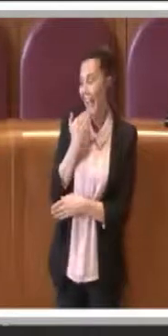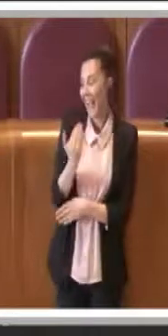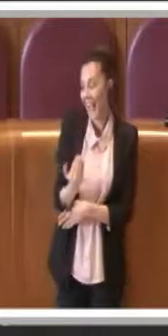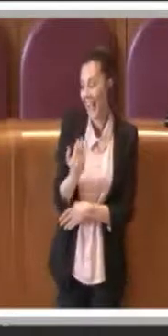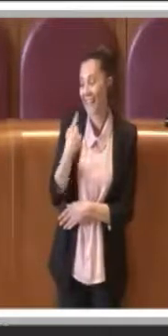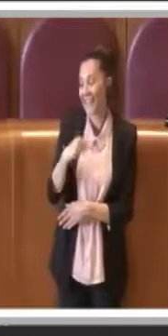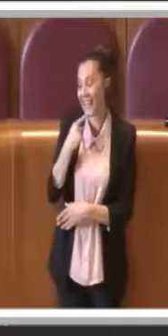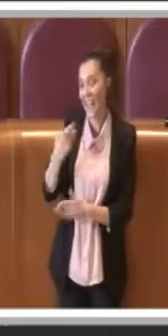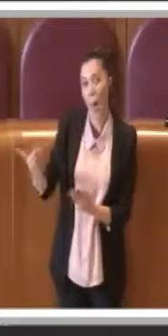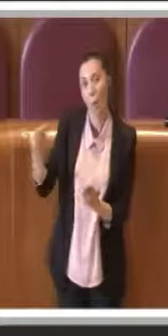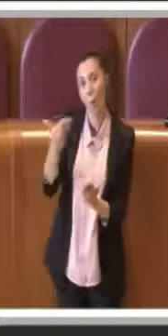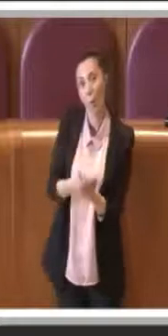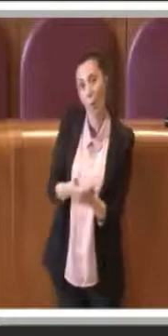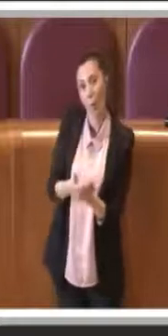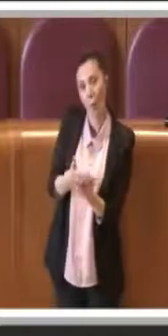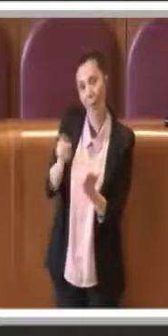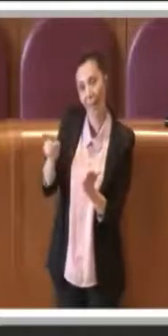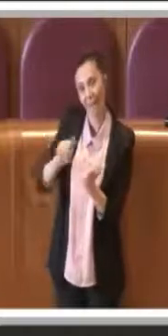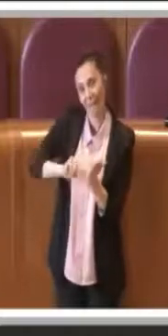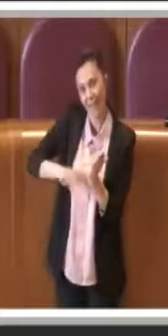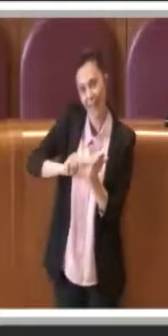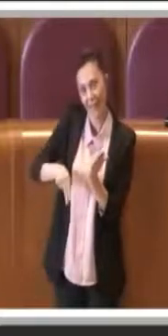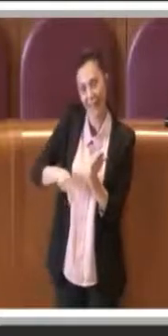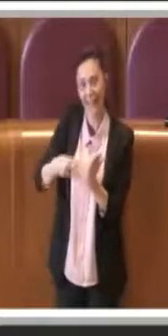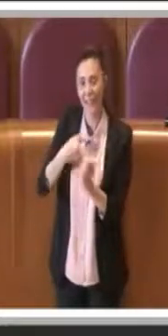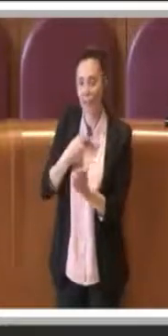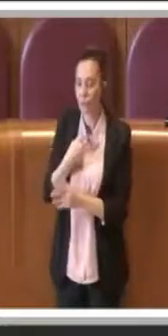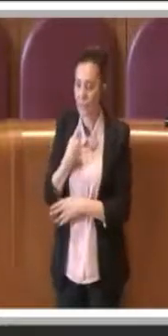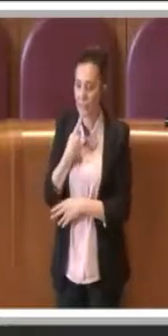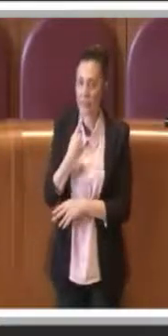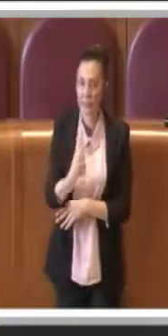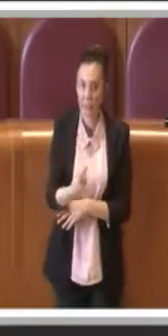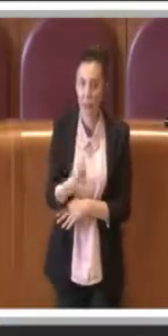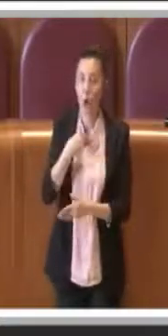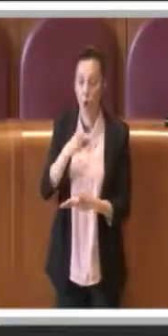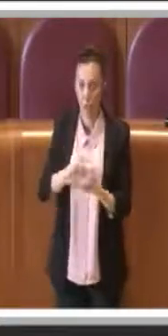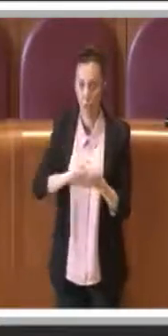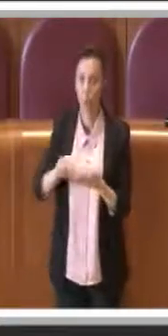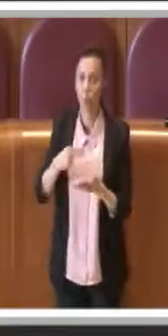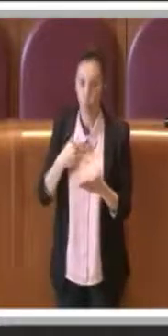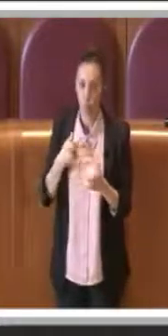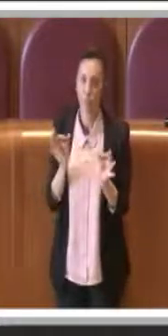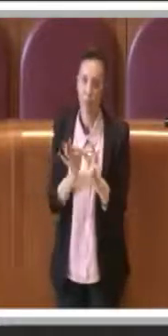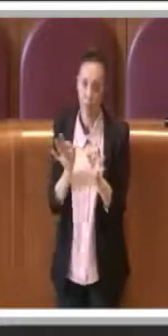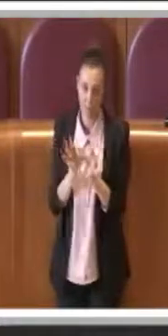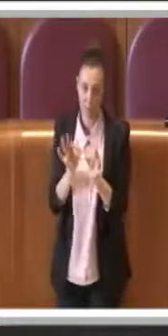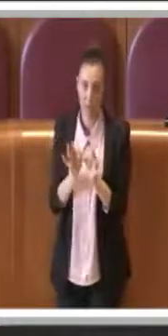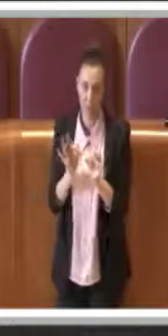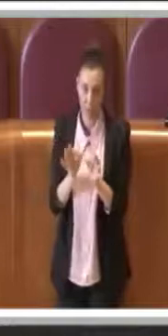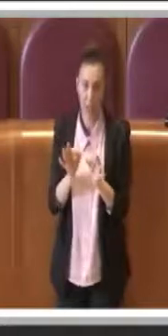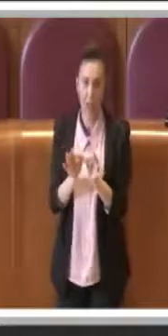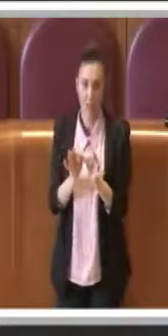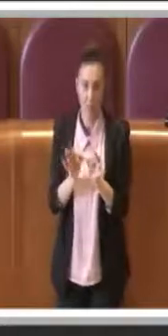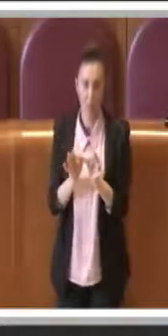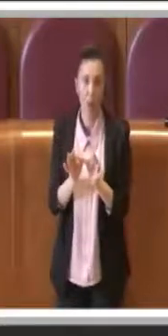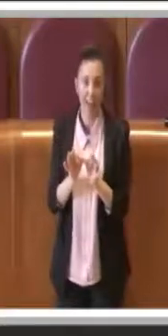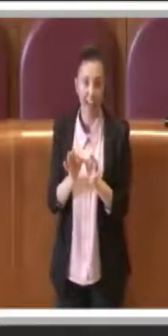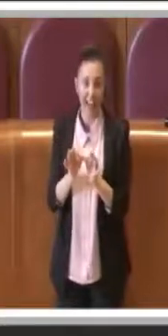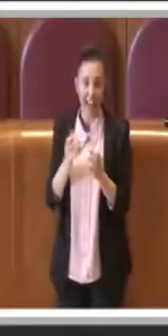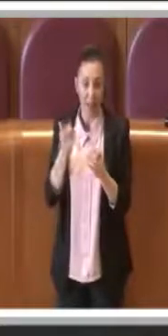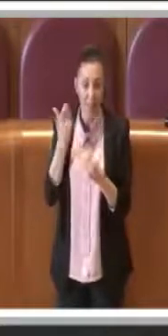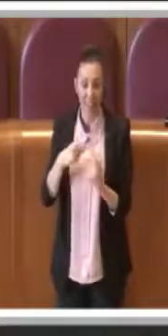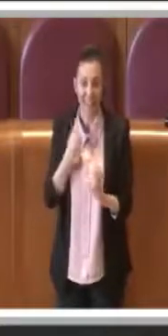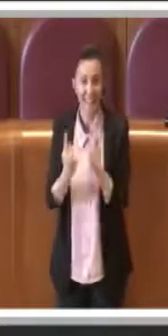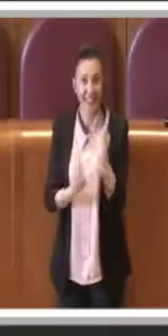i proponenti e dichiaro innanzitutto che voterò favorevolmente. Siamo davanti, come è stato detto,